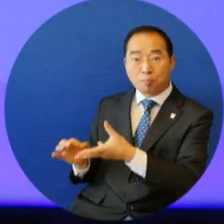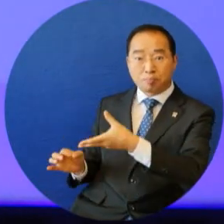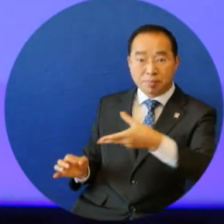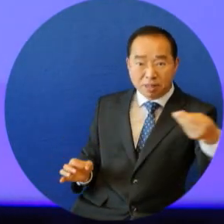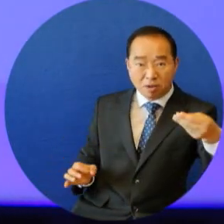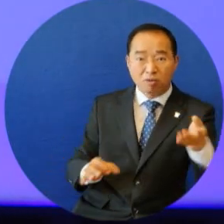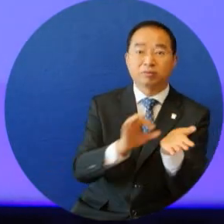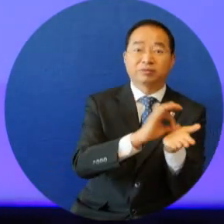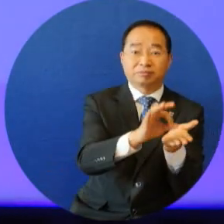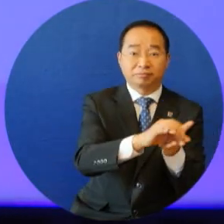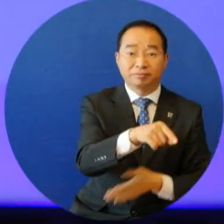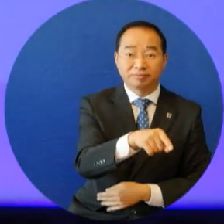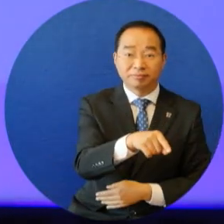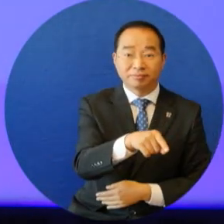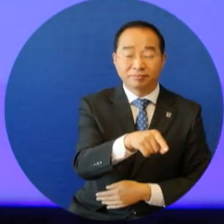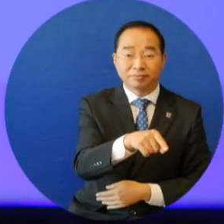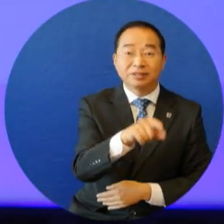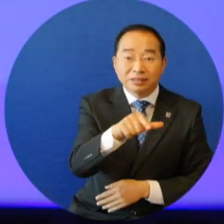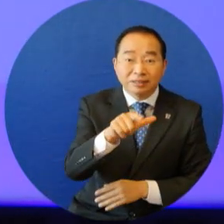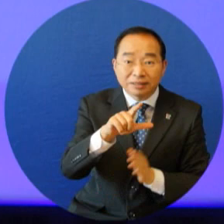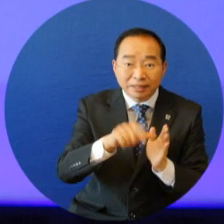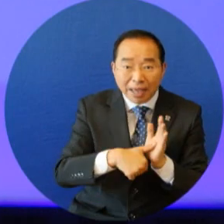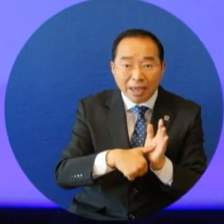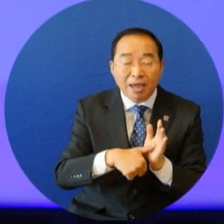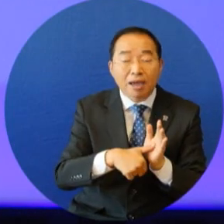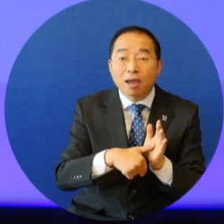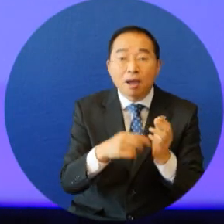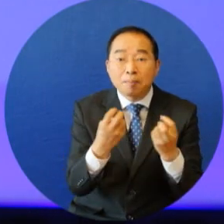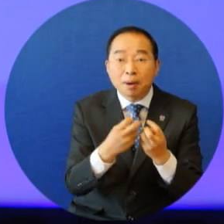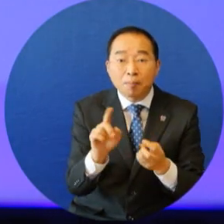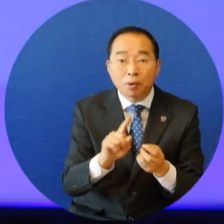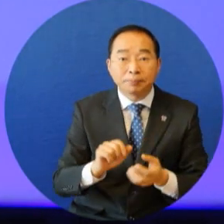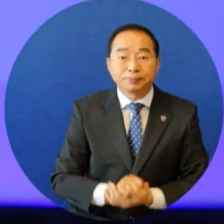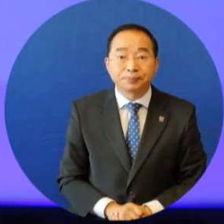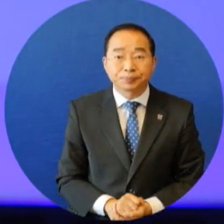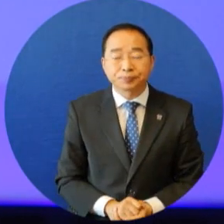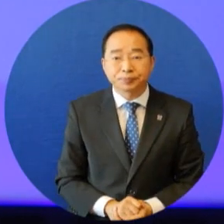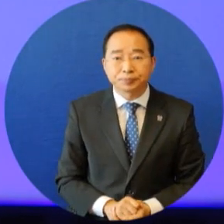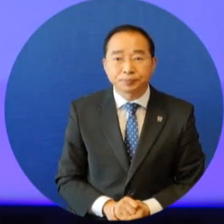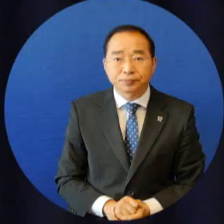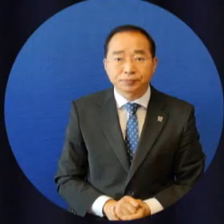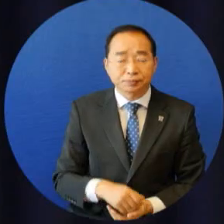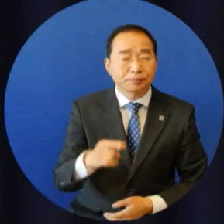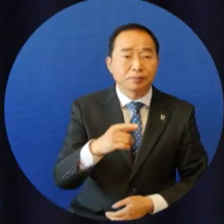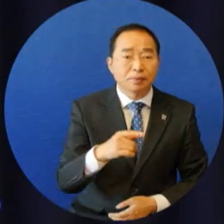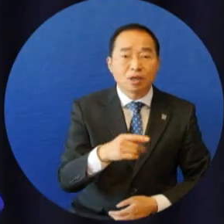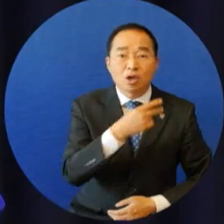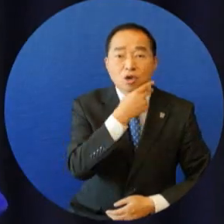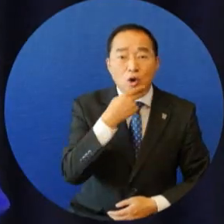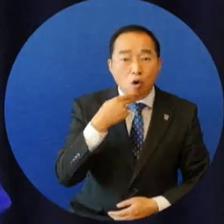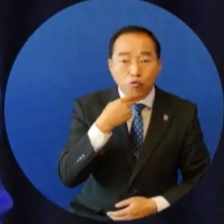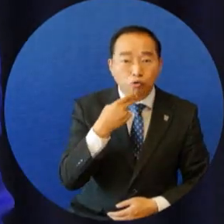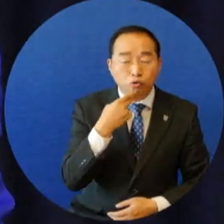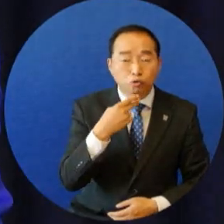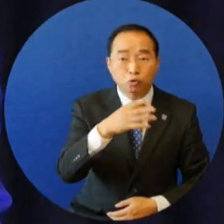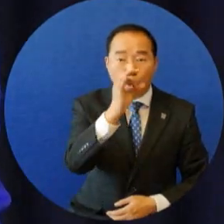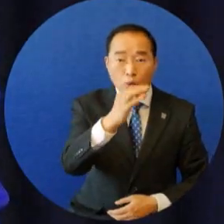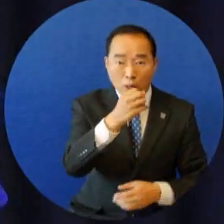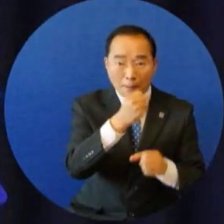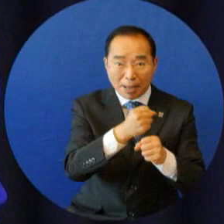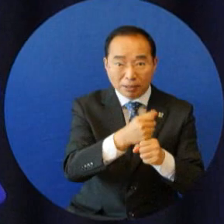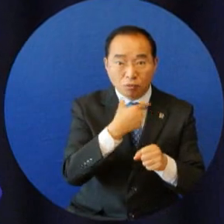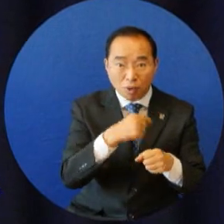영란은행으로부터 돈을 빌려다 쓰게 돼요. 그래서 그때 어떤 시스템이 생기냐면 파운드화를